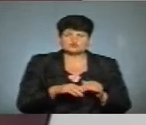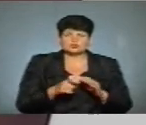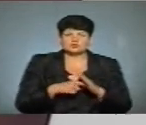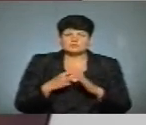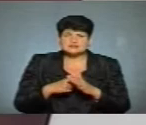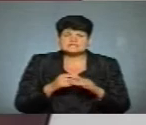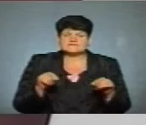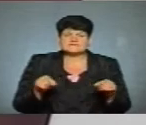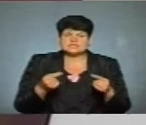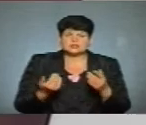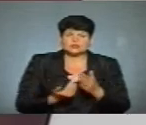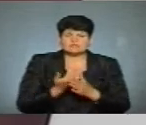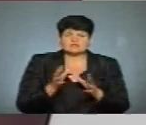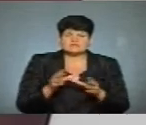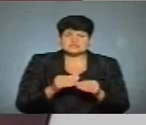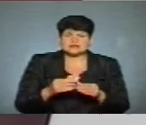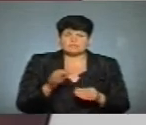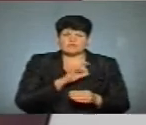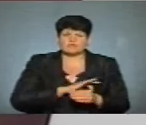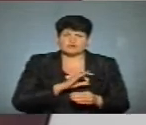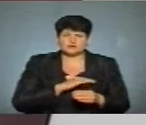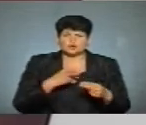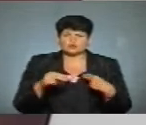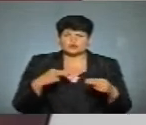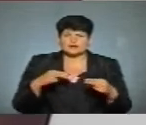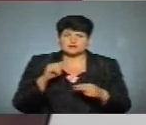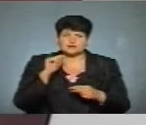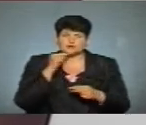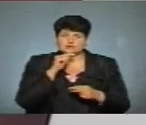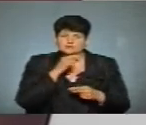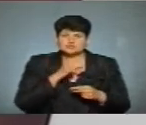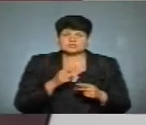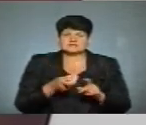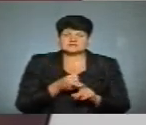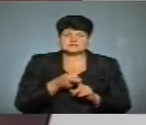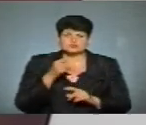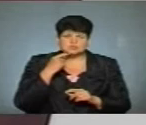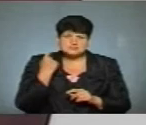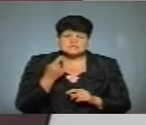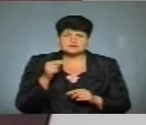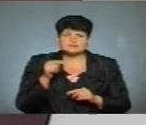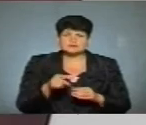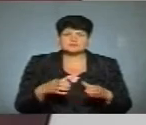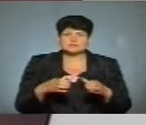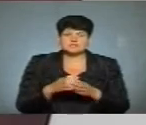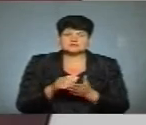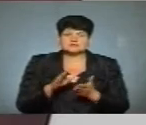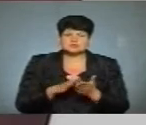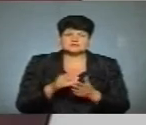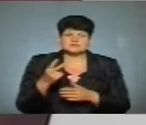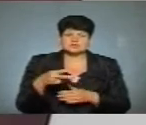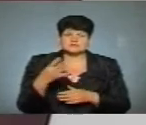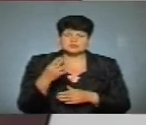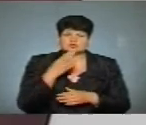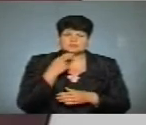відновлення взаємовигідних торговельно-економічних зв'язків з Росією. Партію Анатолія Шарія в Центральній виборчій комісії зареєстрували 24